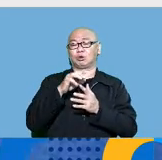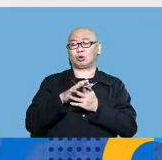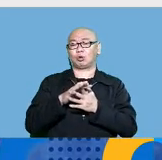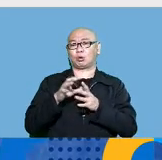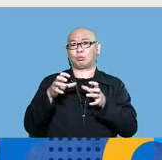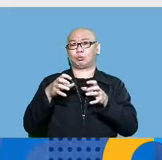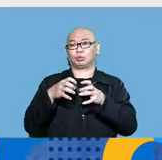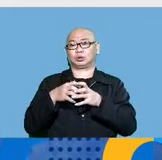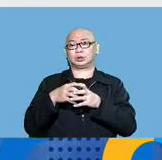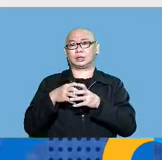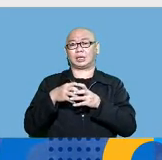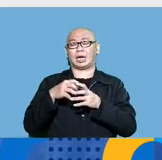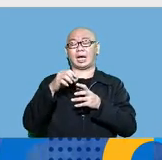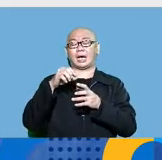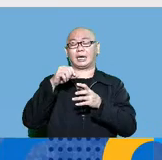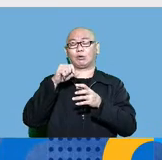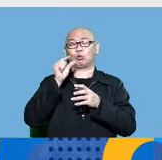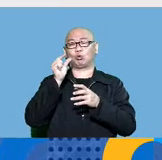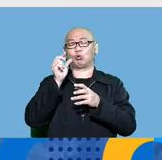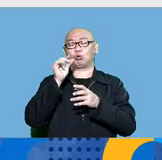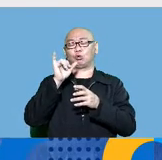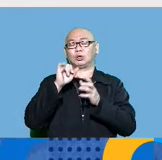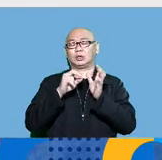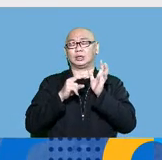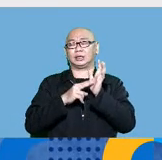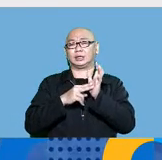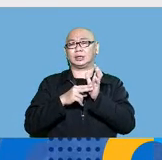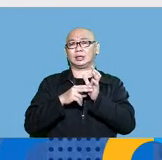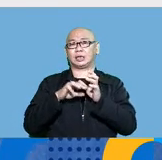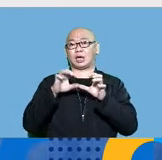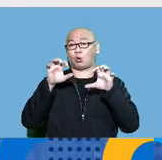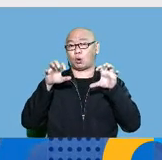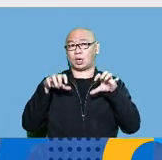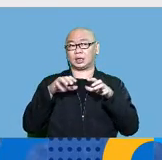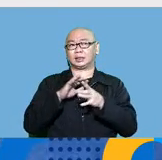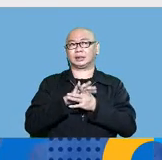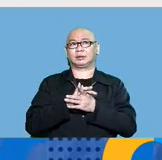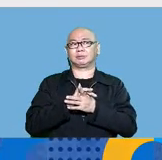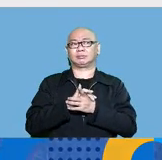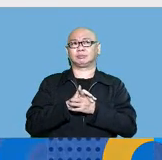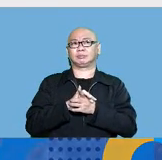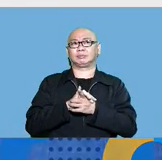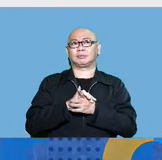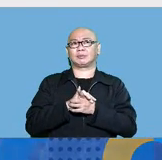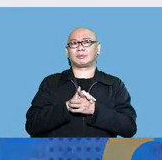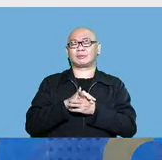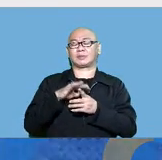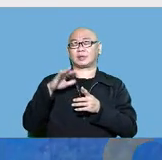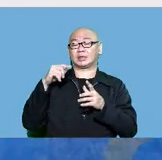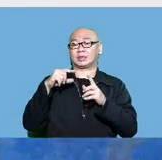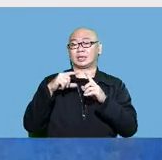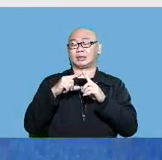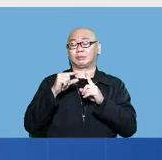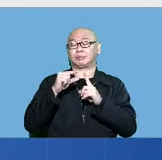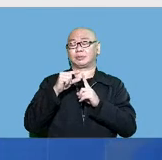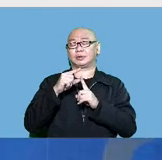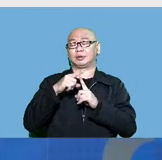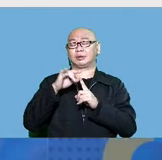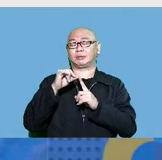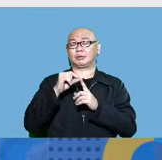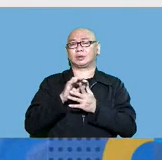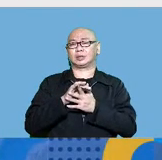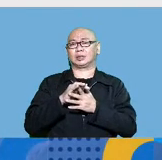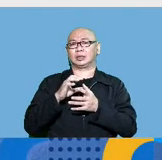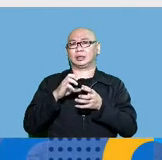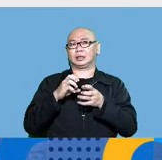urin hewan, pengaruh zat psikotropika terhadap saraf dan kerja otot.